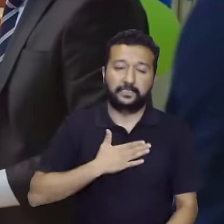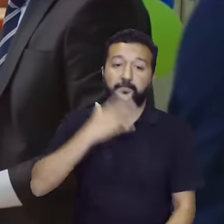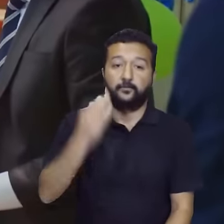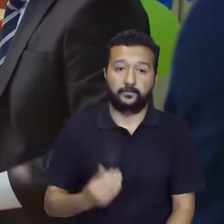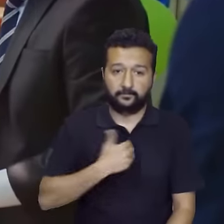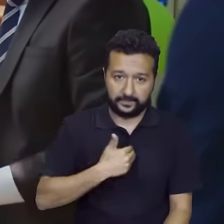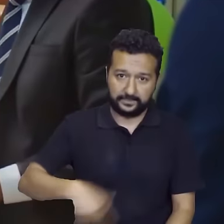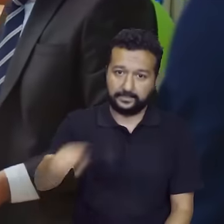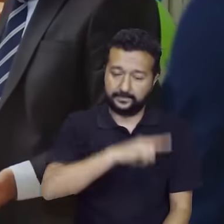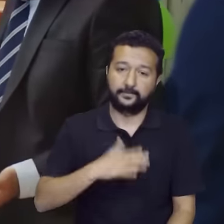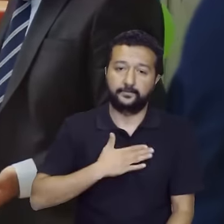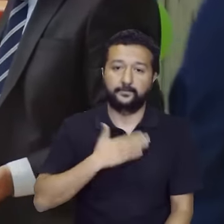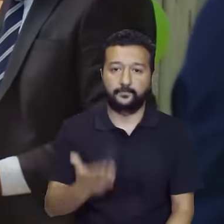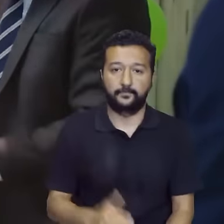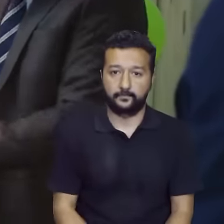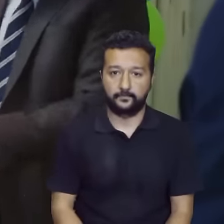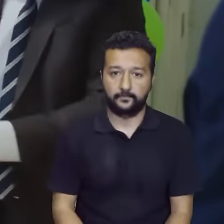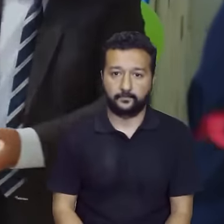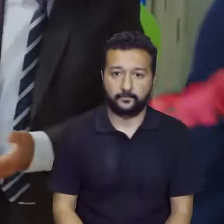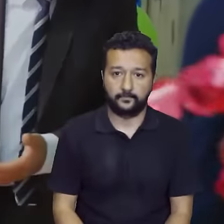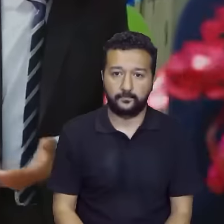Biz olacağız. Biz.